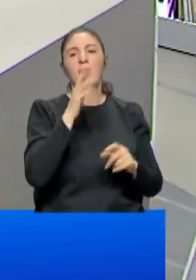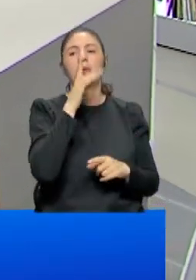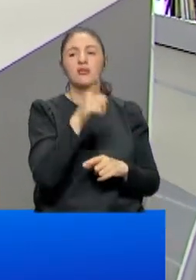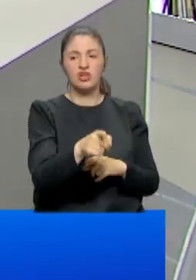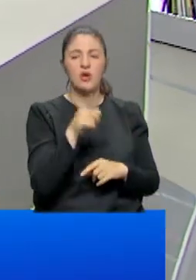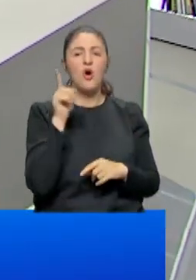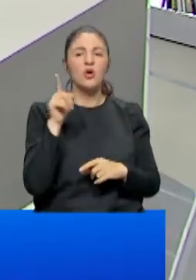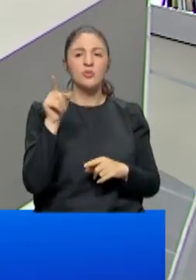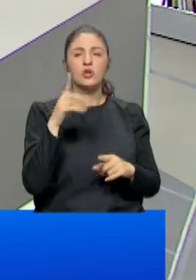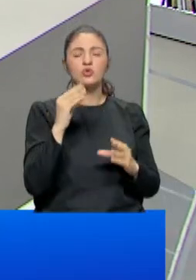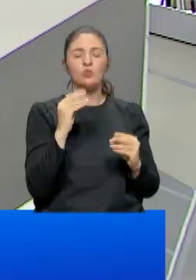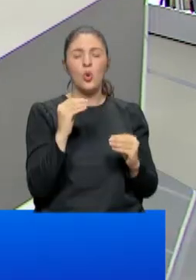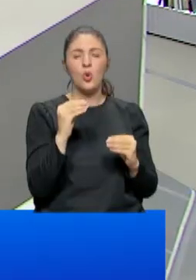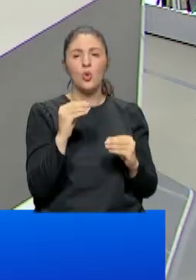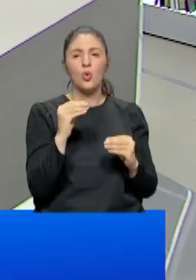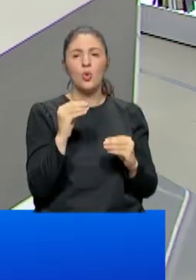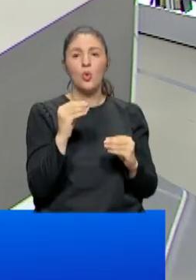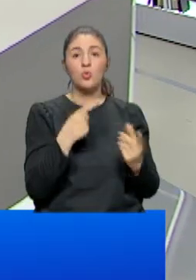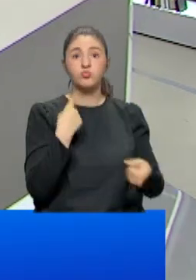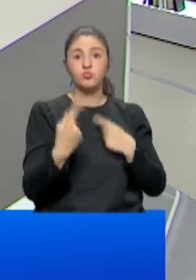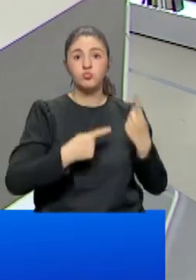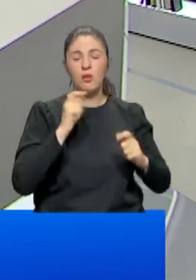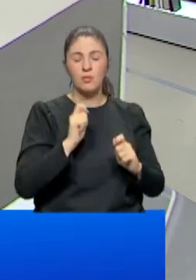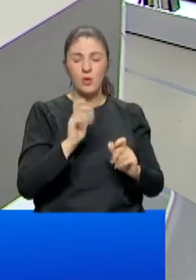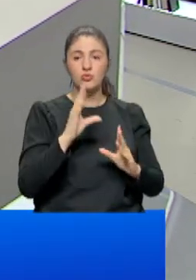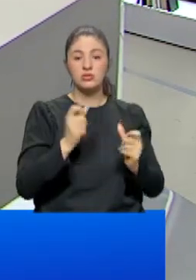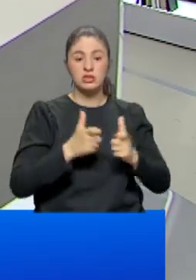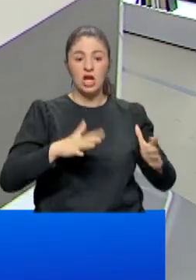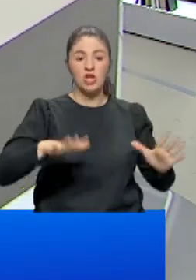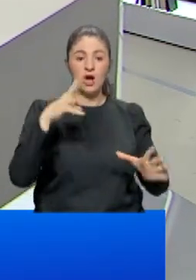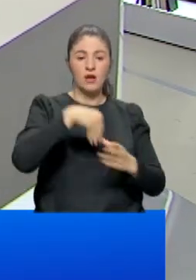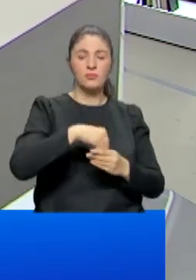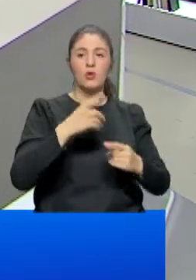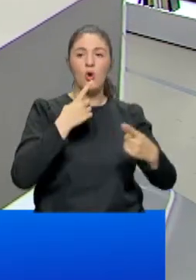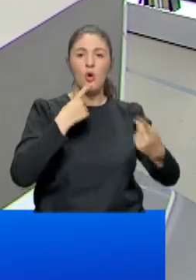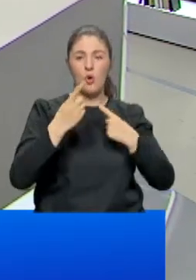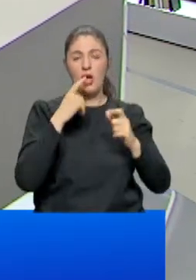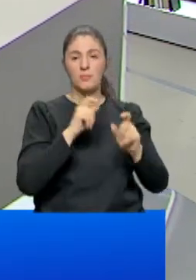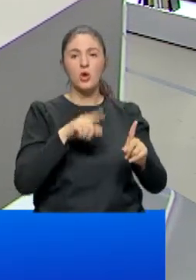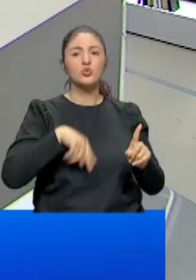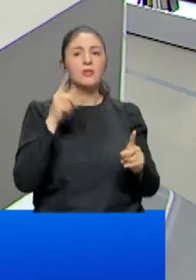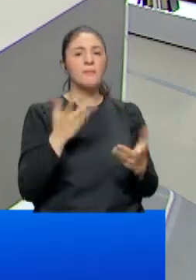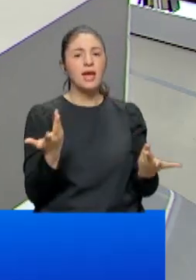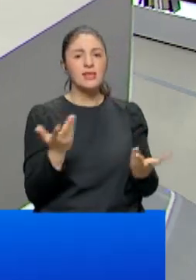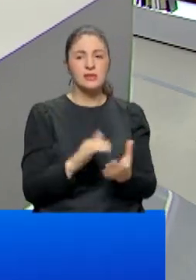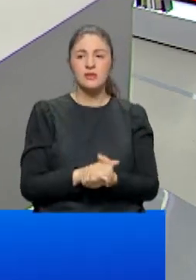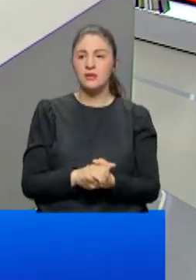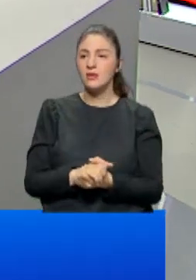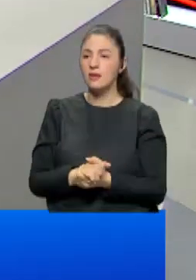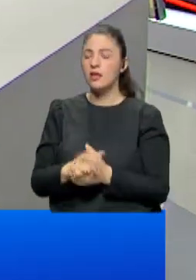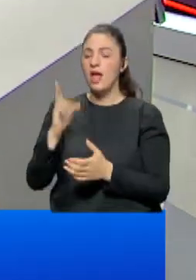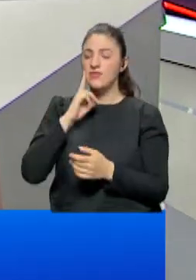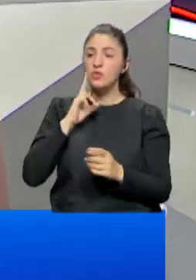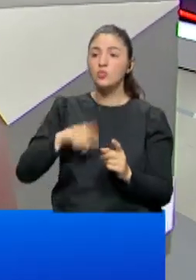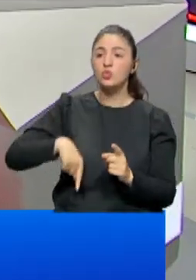geleceklerdir orada Bunlar çok konuşuyor çok geniş bir kapsamda ele alınıyor Gündem neydi ki